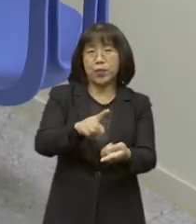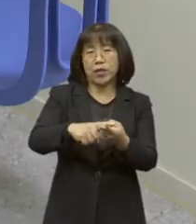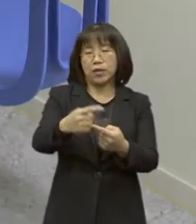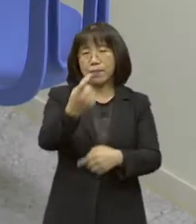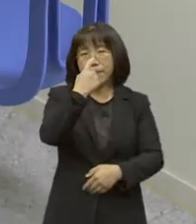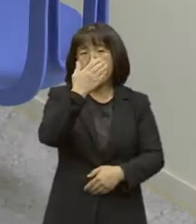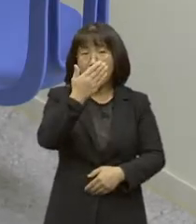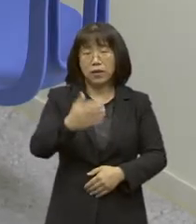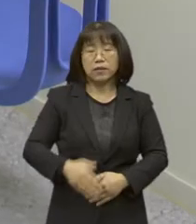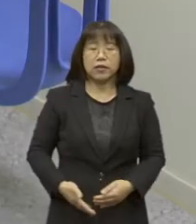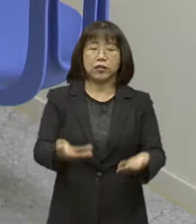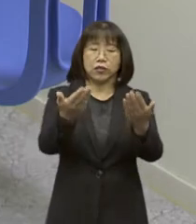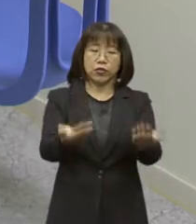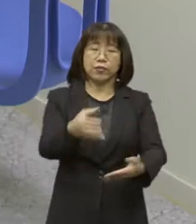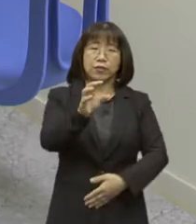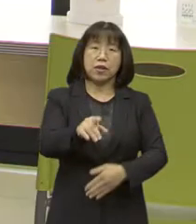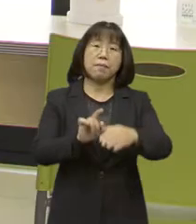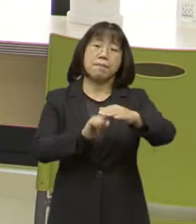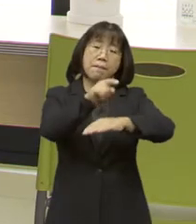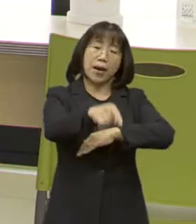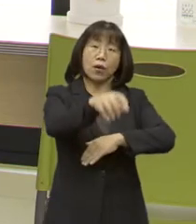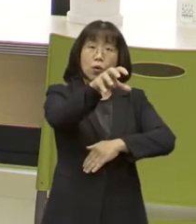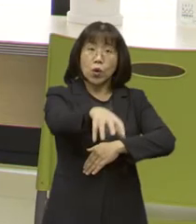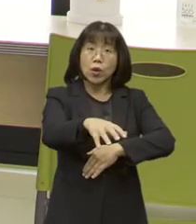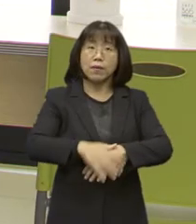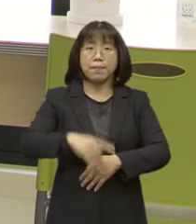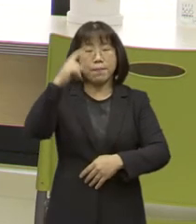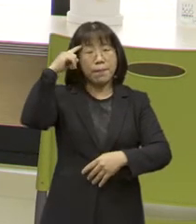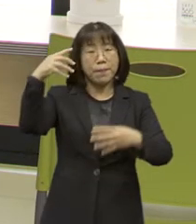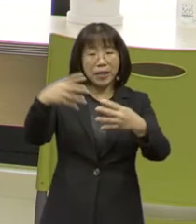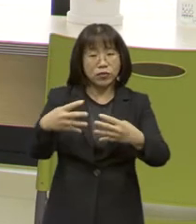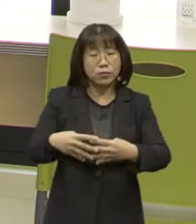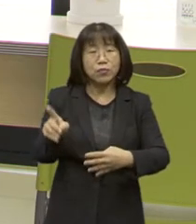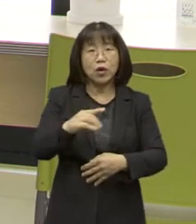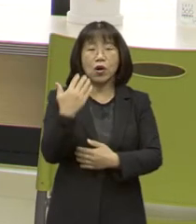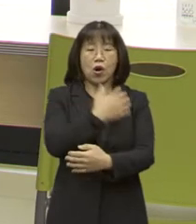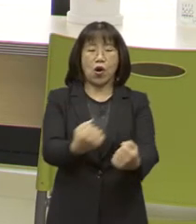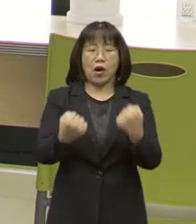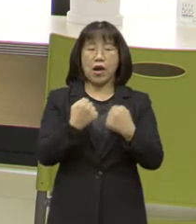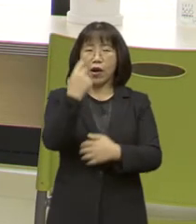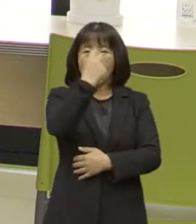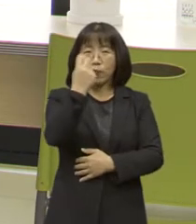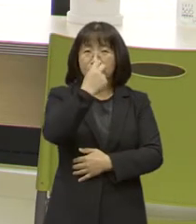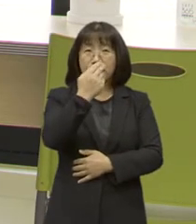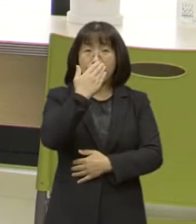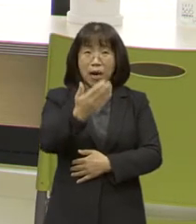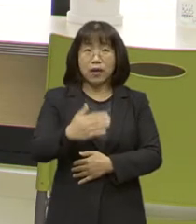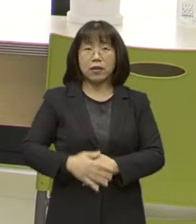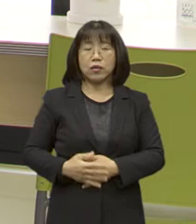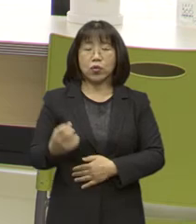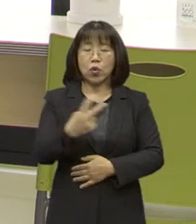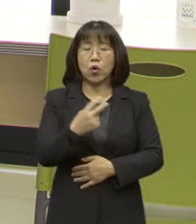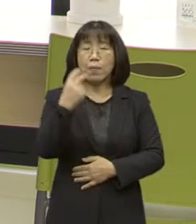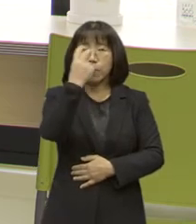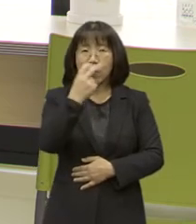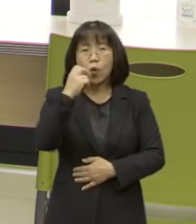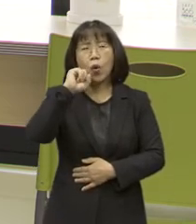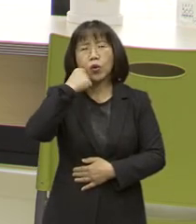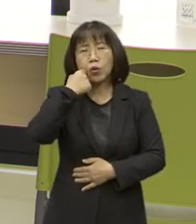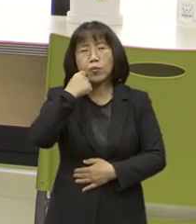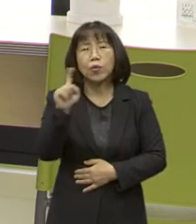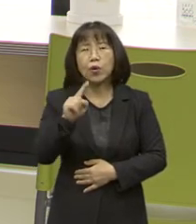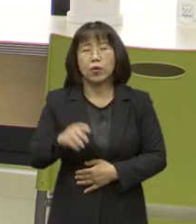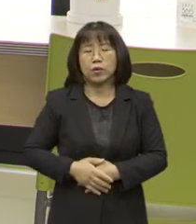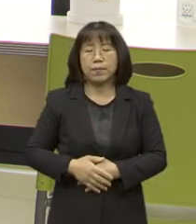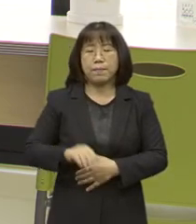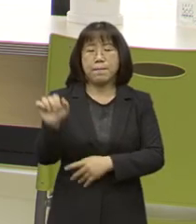운영됩니다. 쉼터 야외 공간에서는 맞춤형 건강검진도 받을 수 있고 정당한 보호를